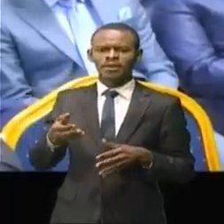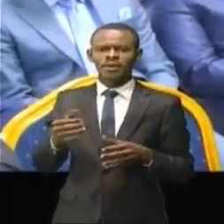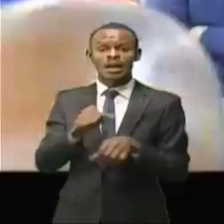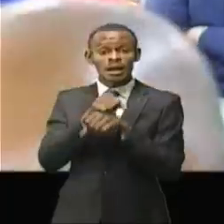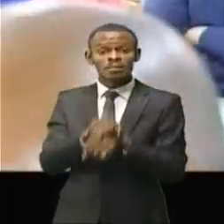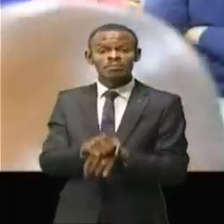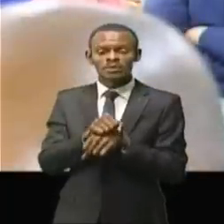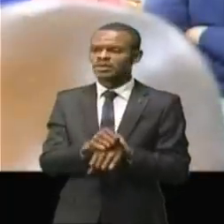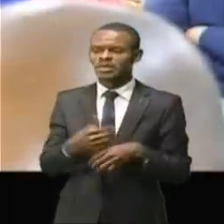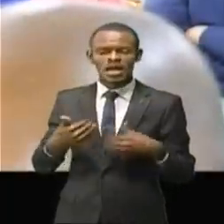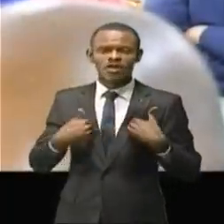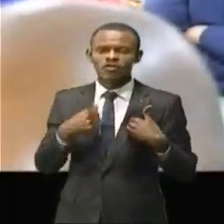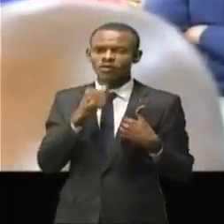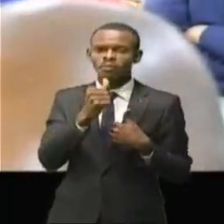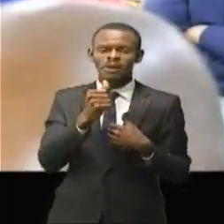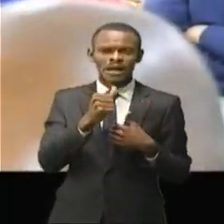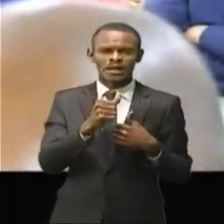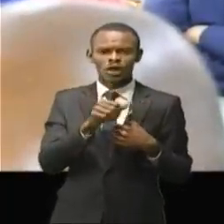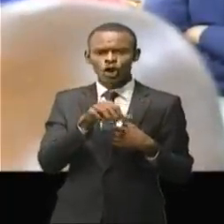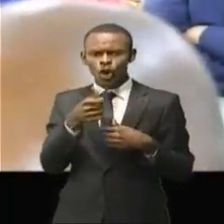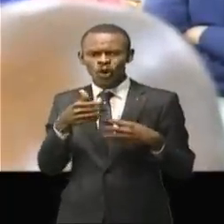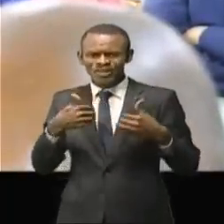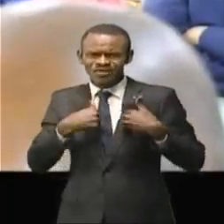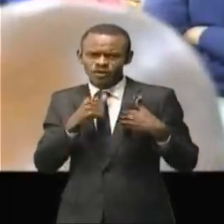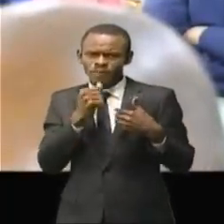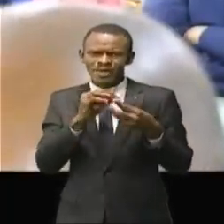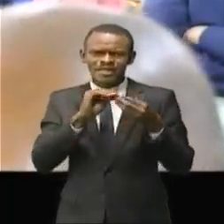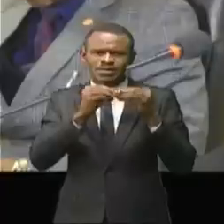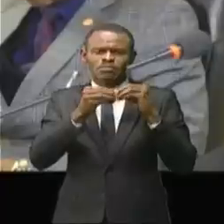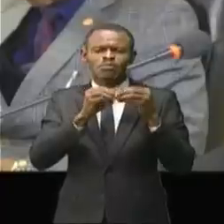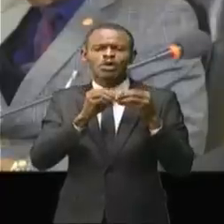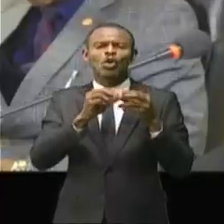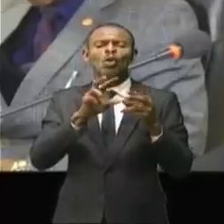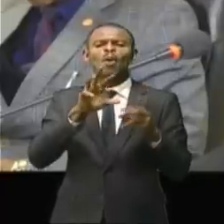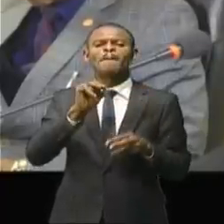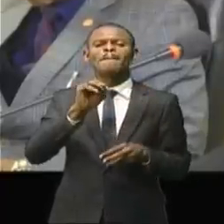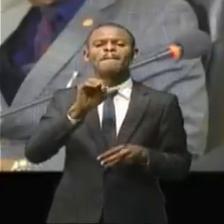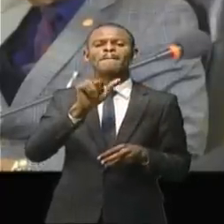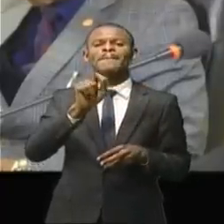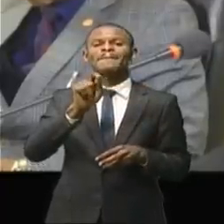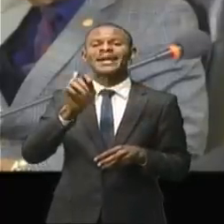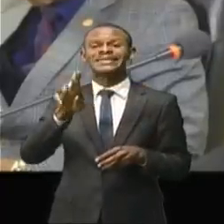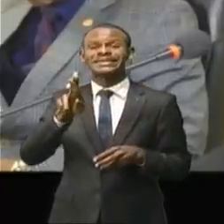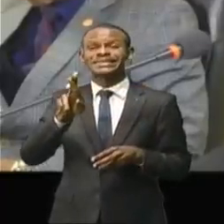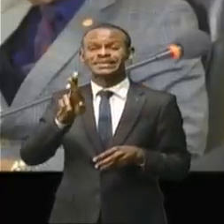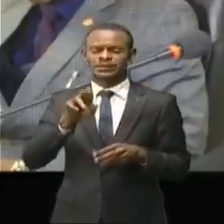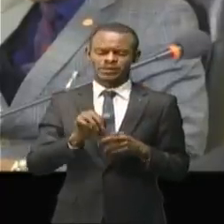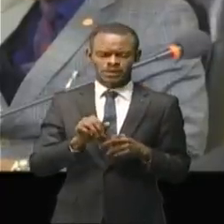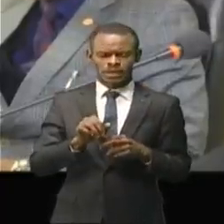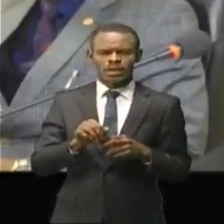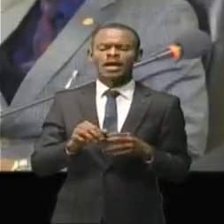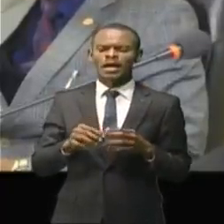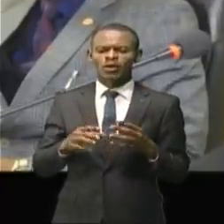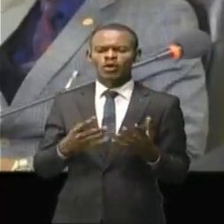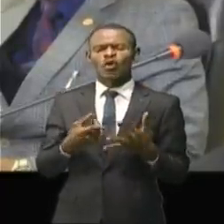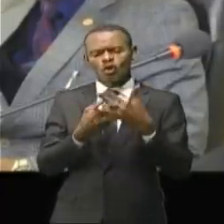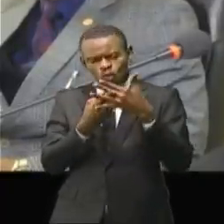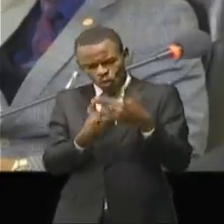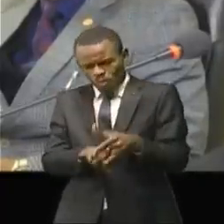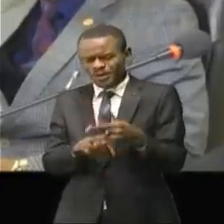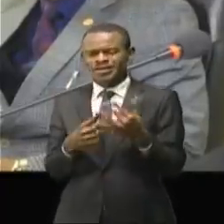sans numéro matricule du régime général la fonction publique la régularisation de leur situation administrative s'impose